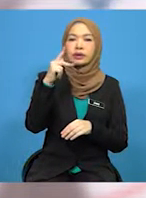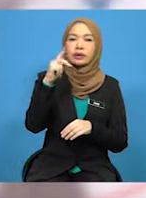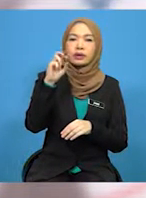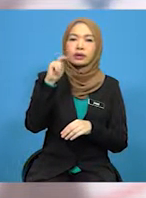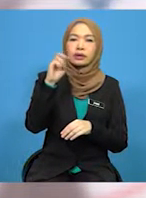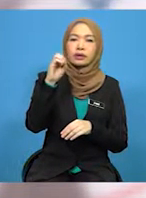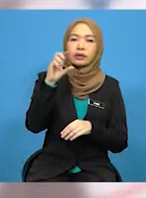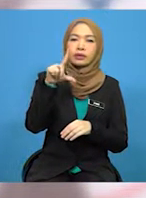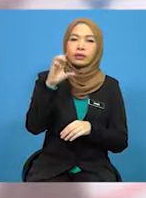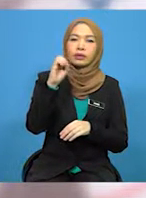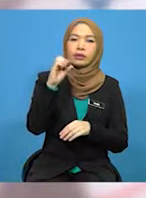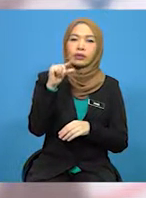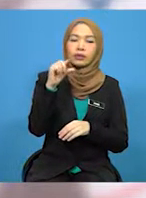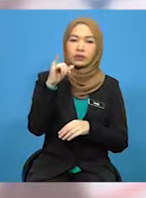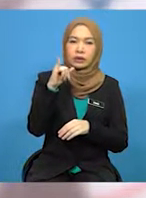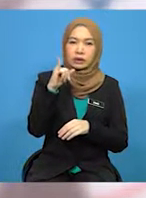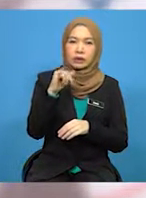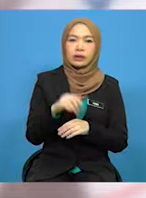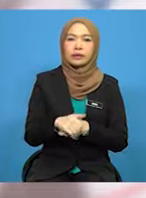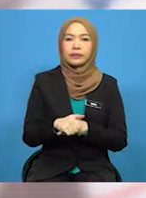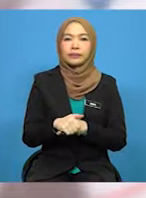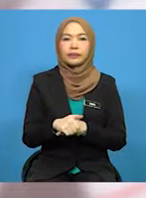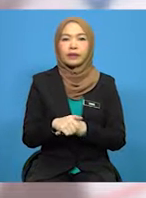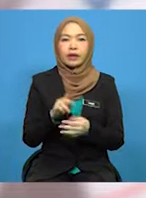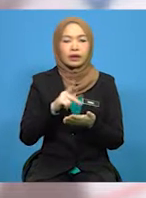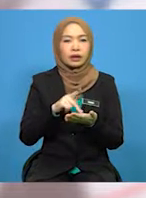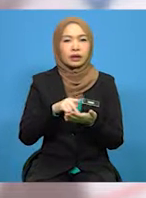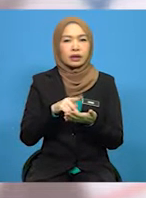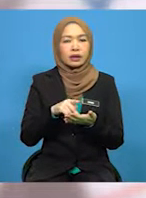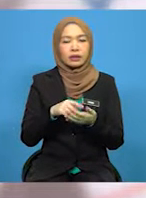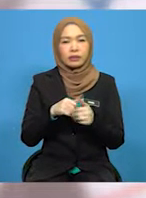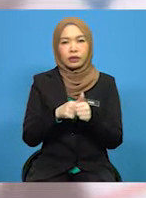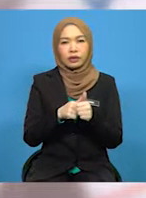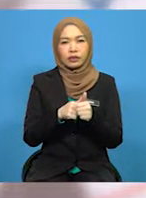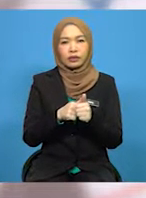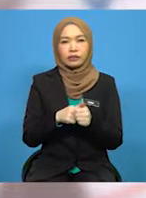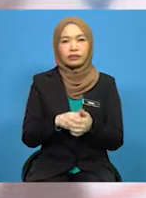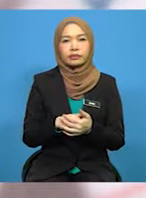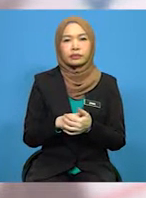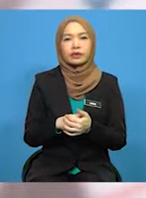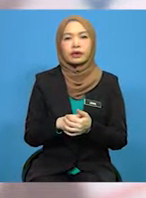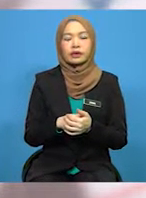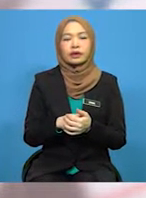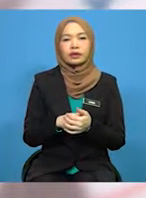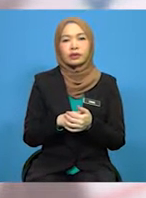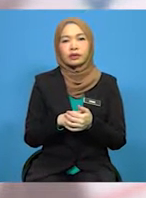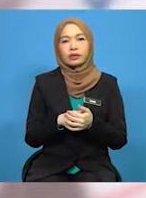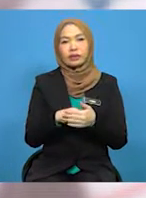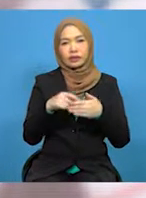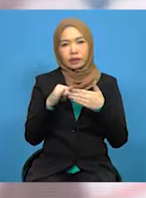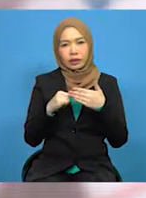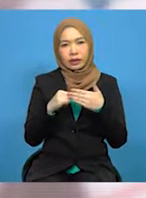bagaimanapun, apabila pendapatan negara dikira mengikut harga tetap, kualiti